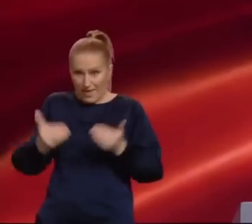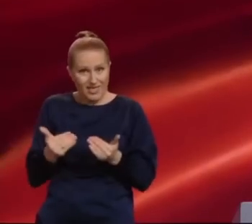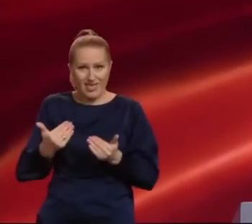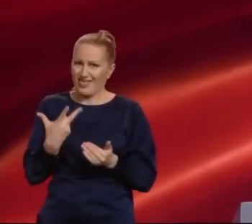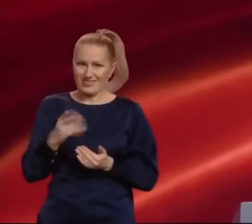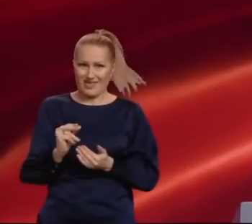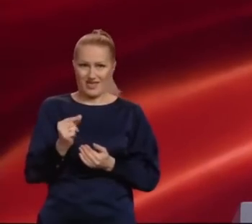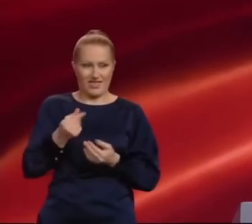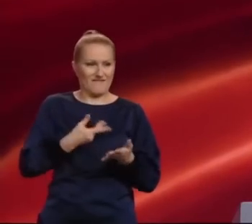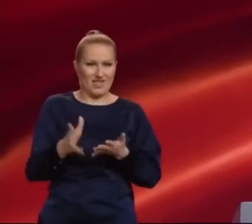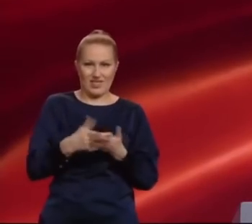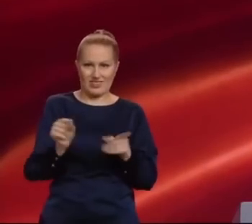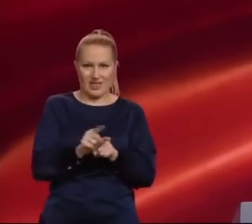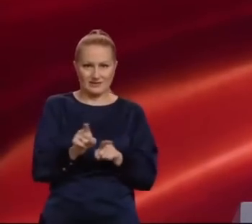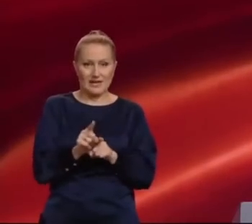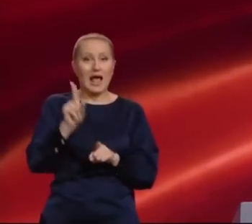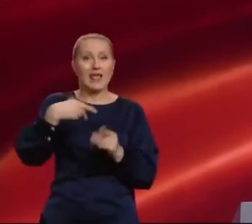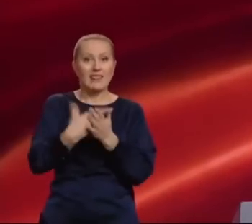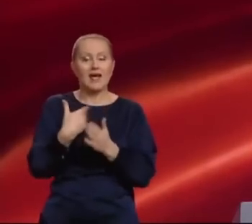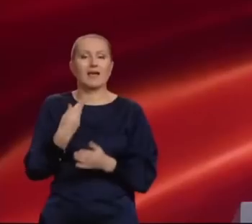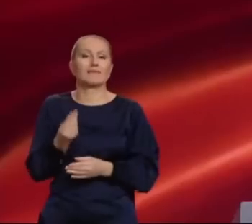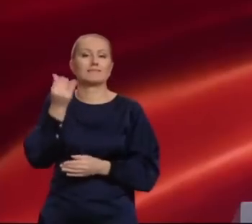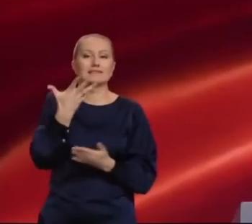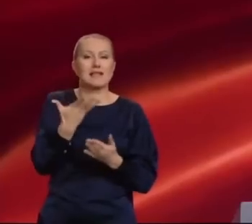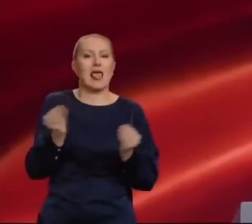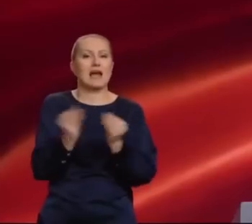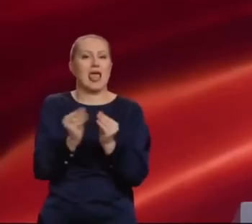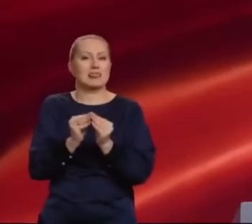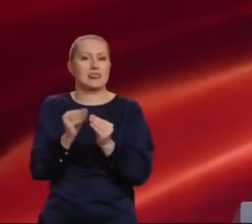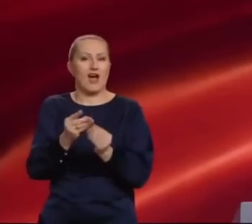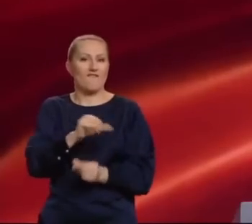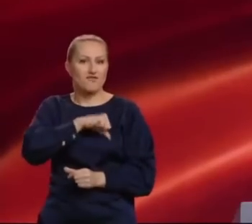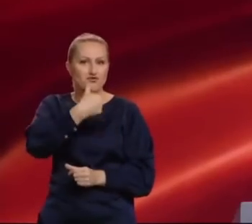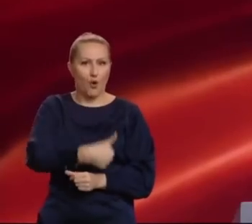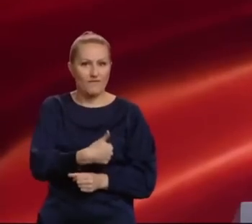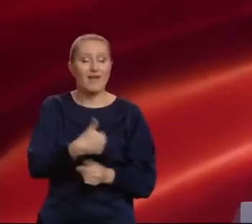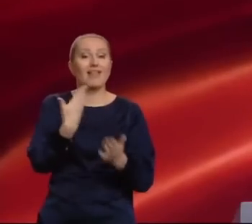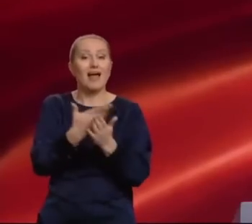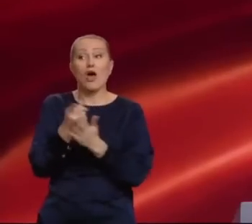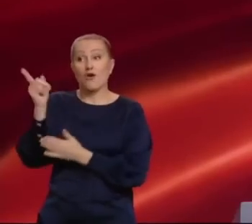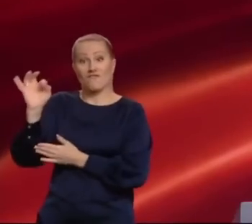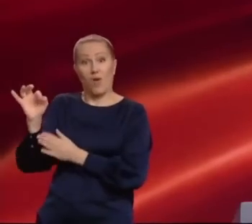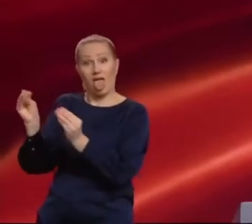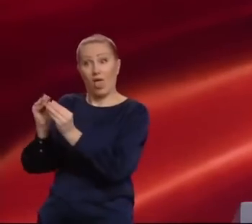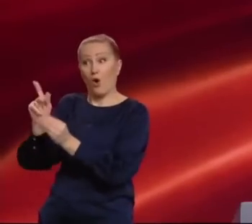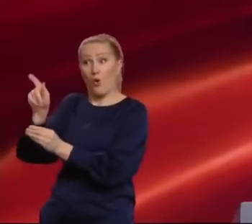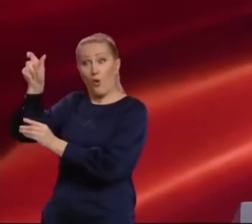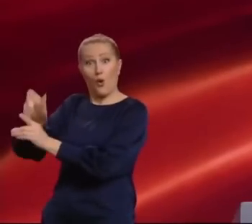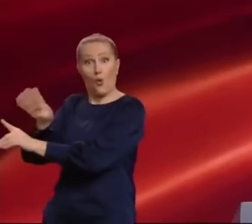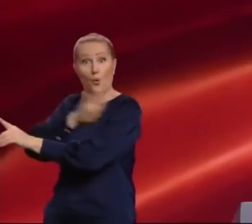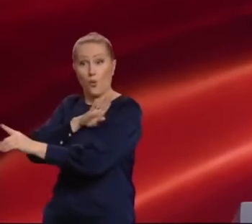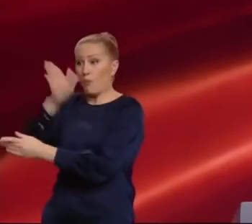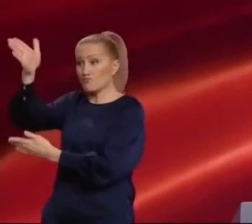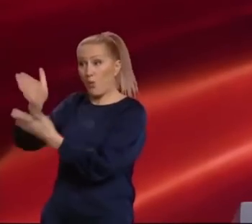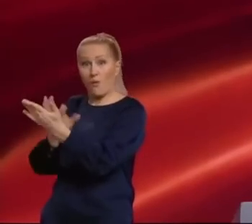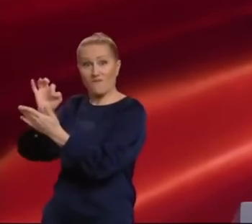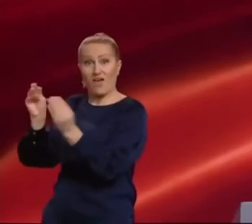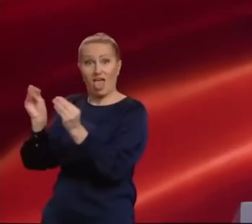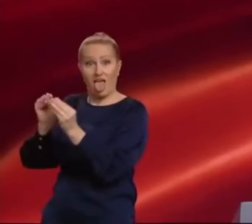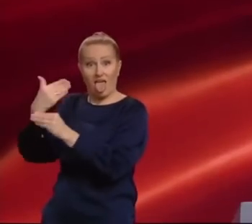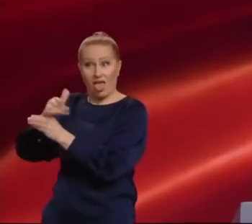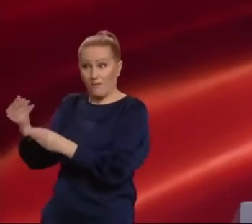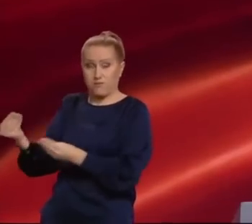Lewica proponujemy rentę wdowią, czyli połowę emerytury małżonka, który zmarł, no bo przecież on